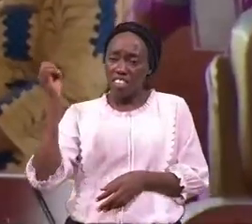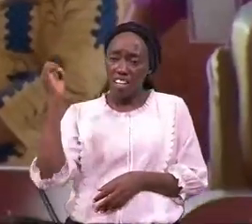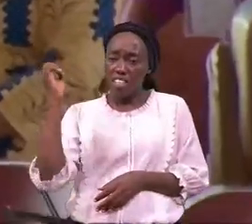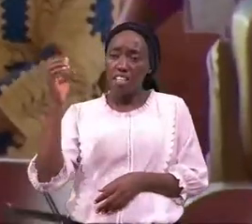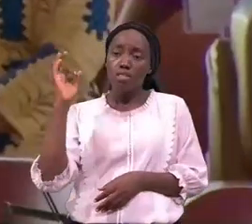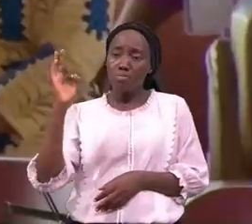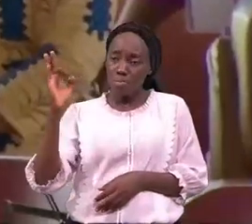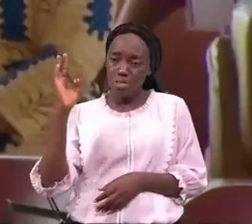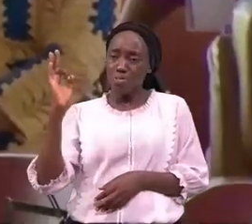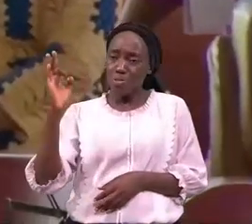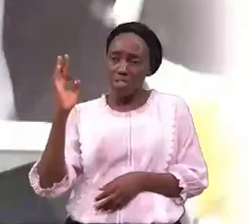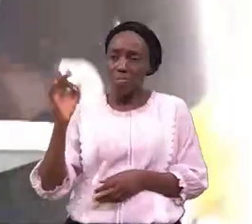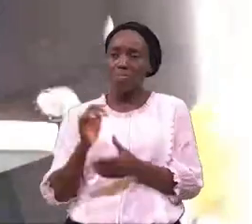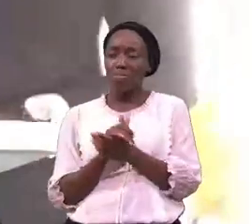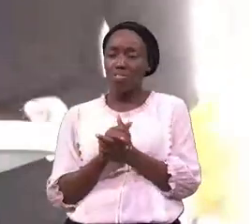L'évangélisation.